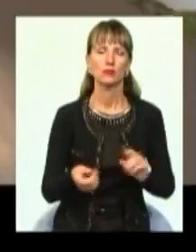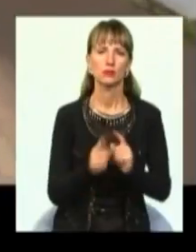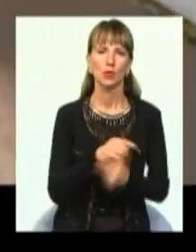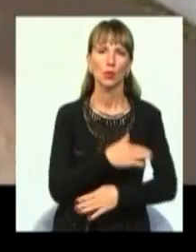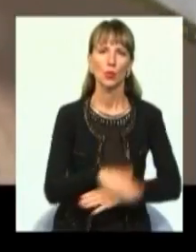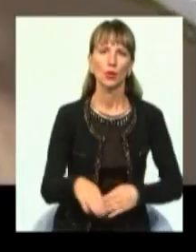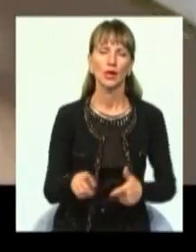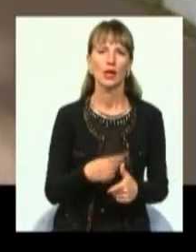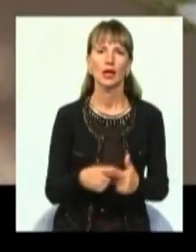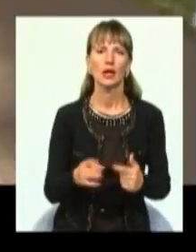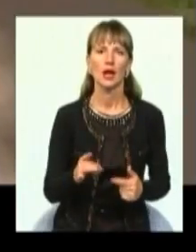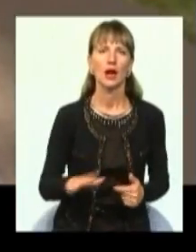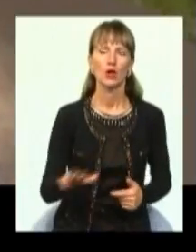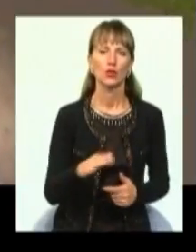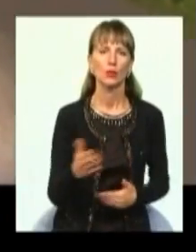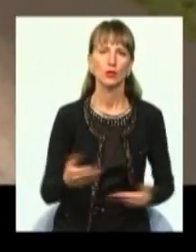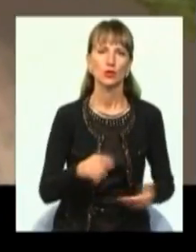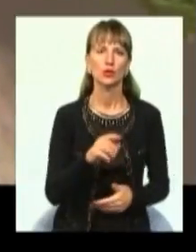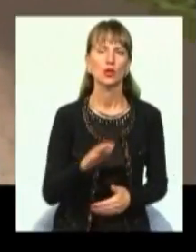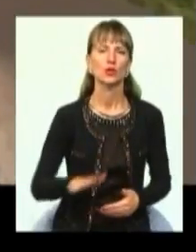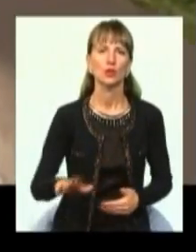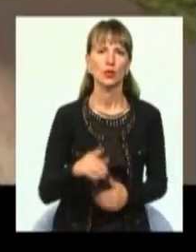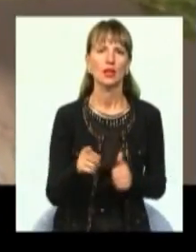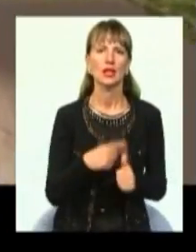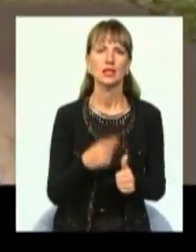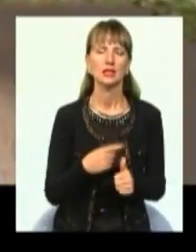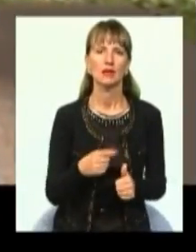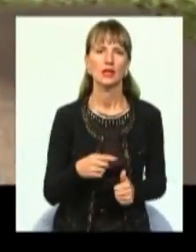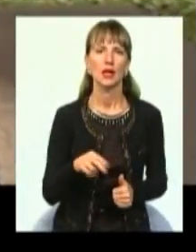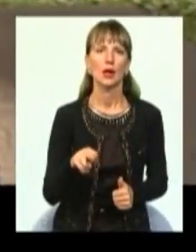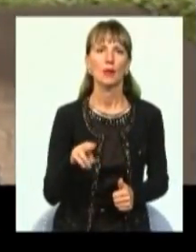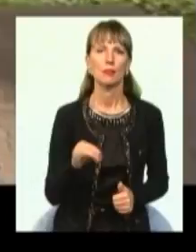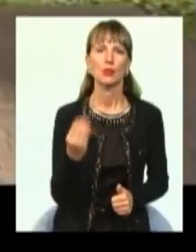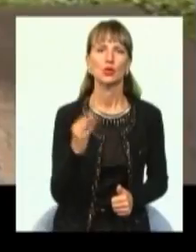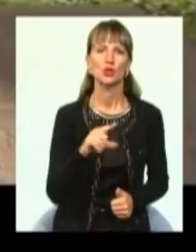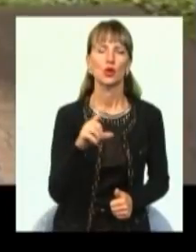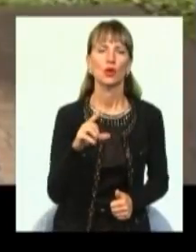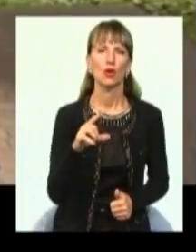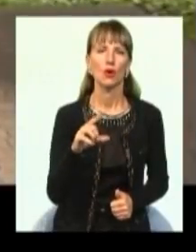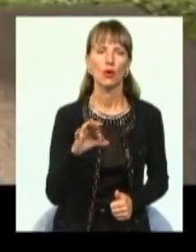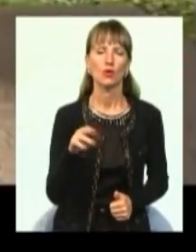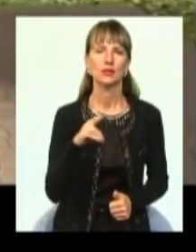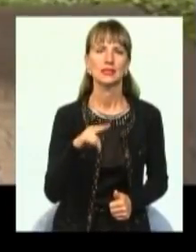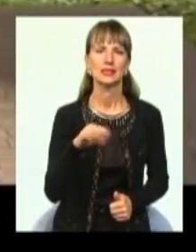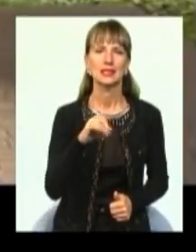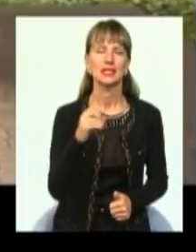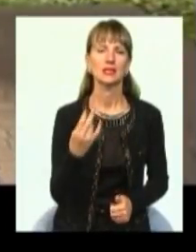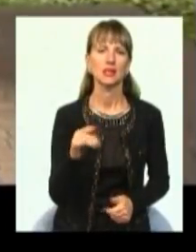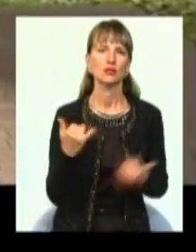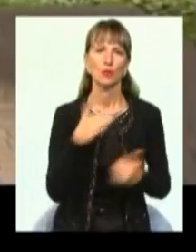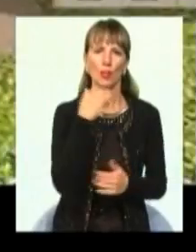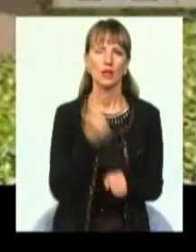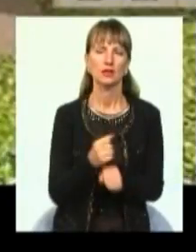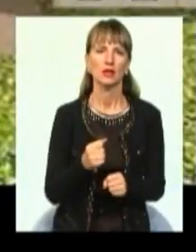або районів у пішохідні зони називається пішохідизація. Сьогодні у багатьох містах у самому центрі зробили